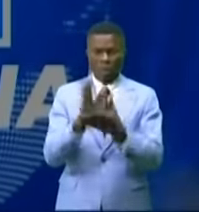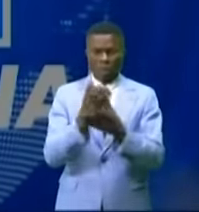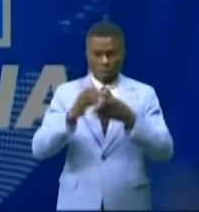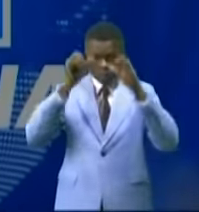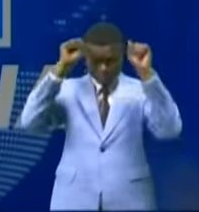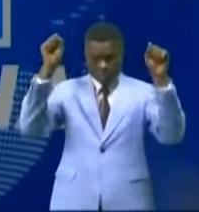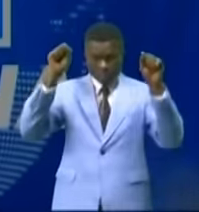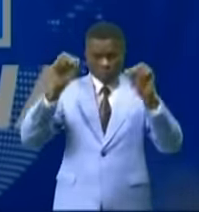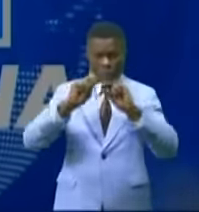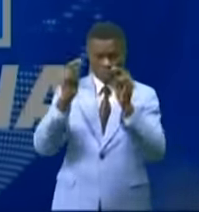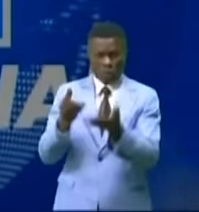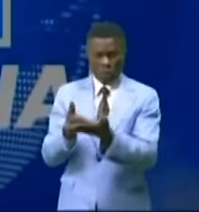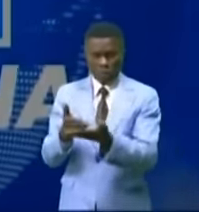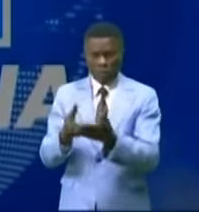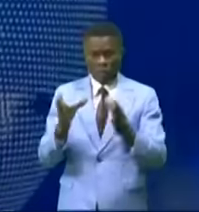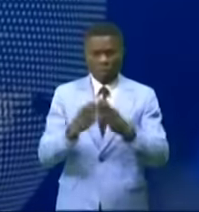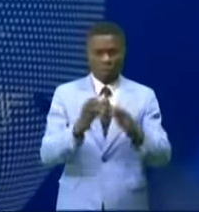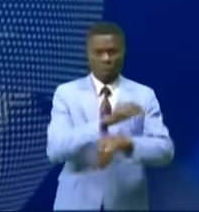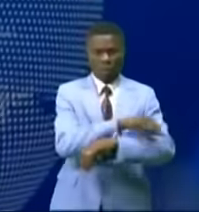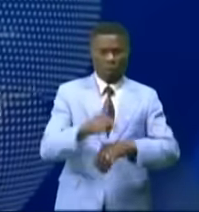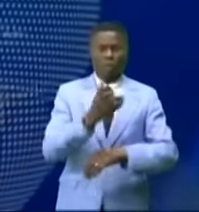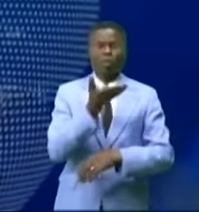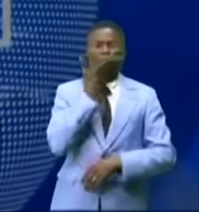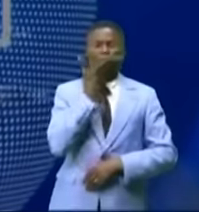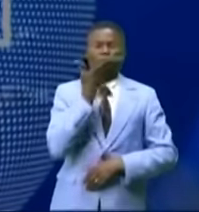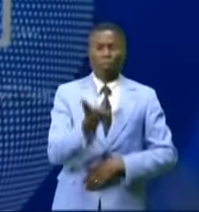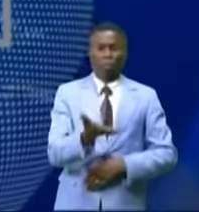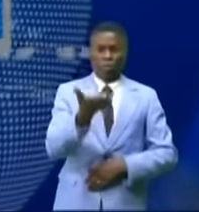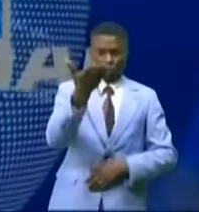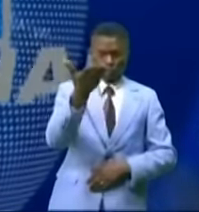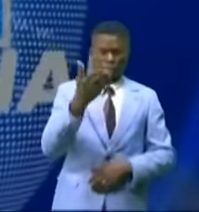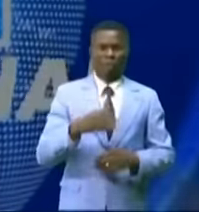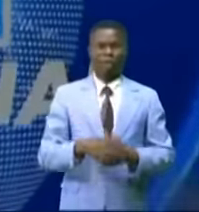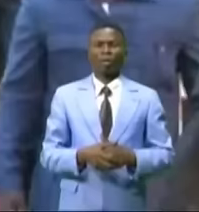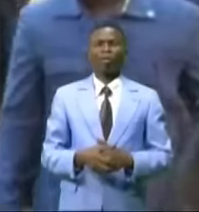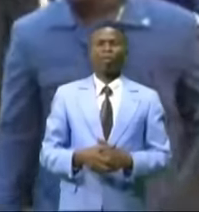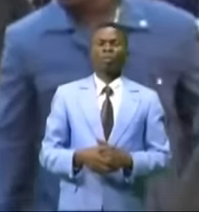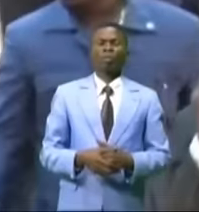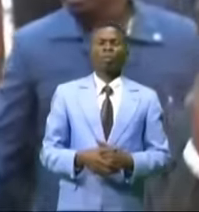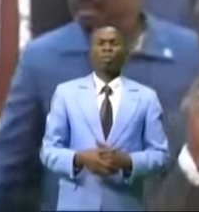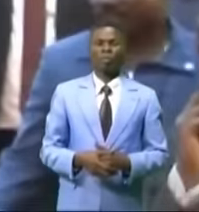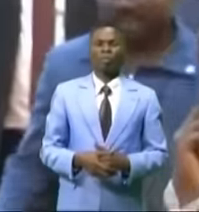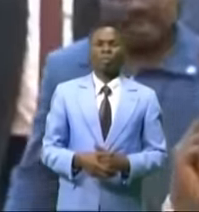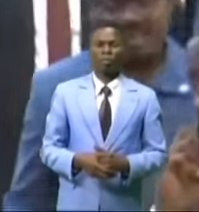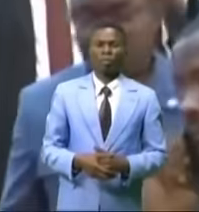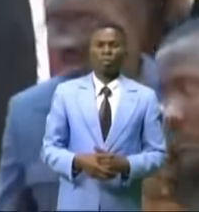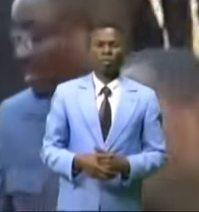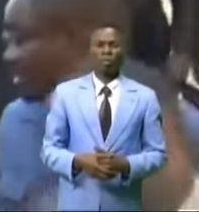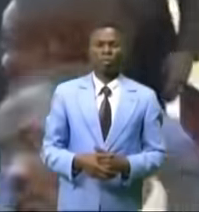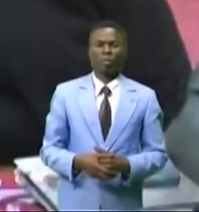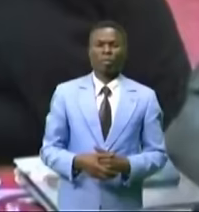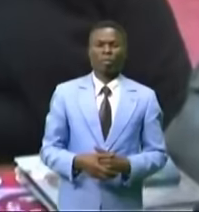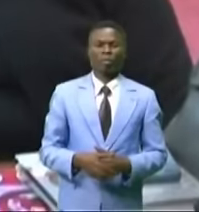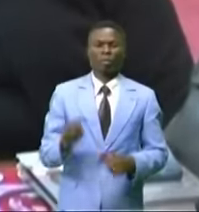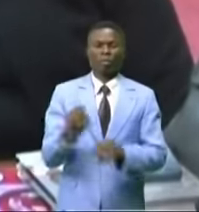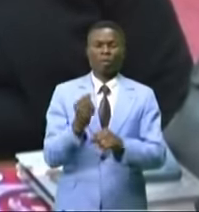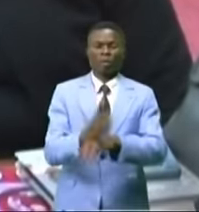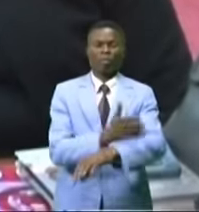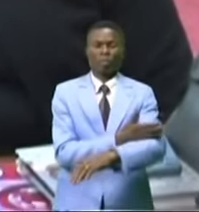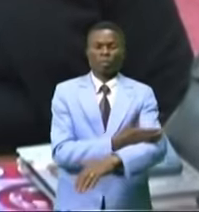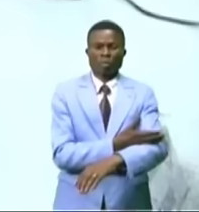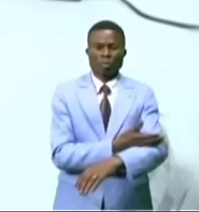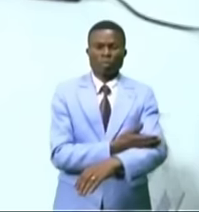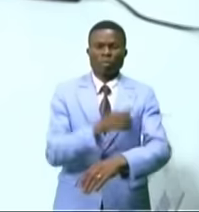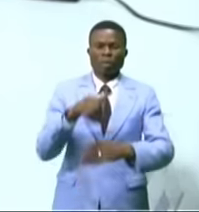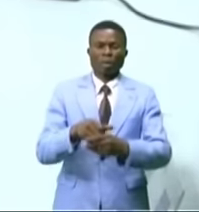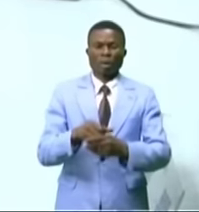présidents des dites commissions et le bureau d'âge. Sylvie Moembo. Les choses s'accélèrent à la chambre basse du